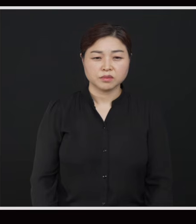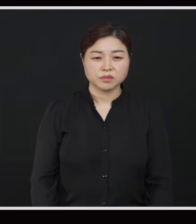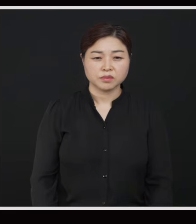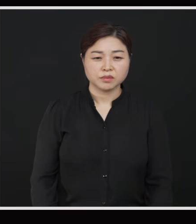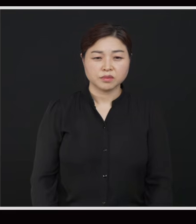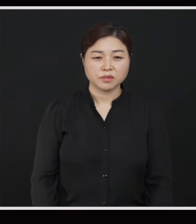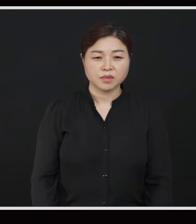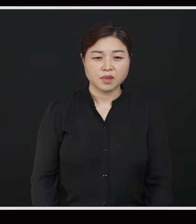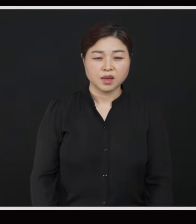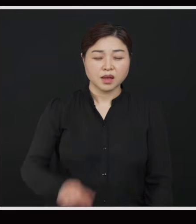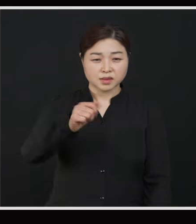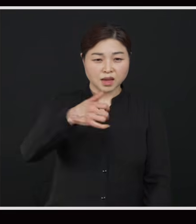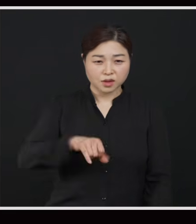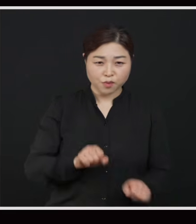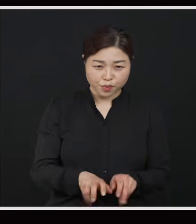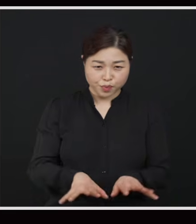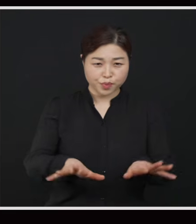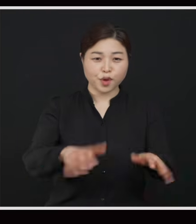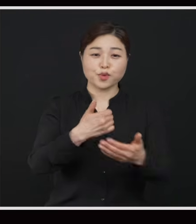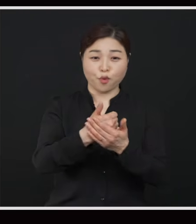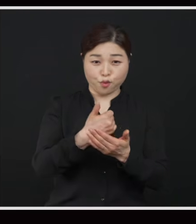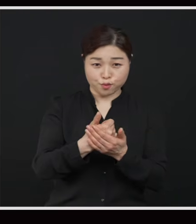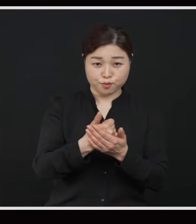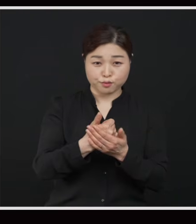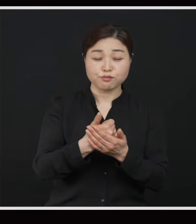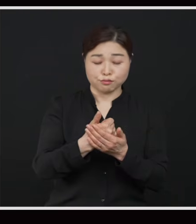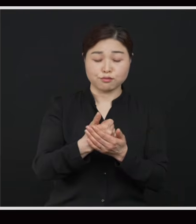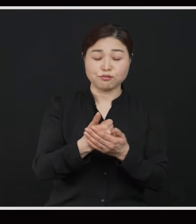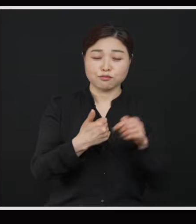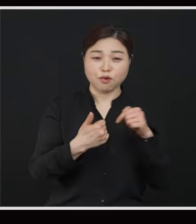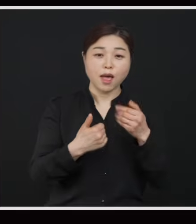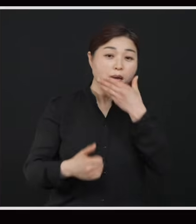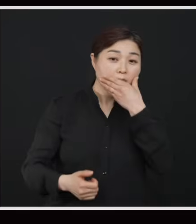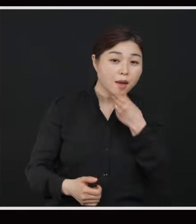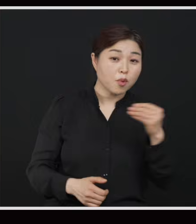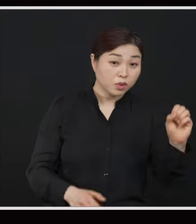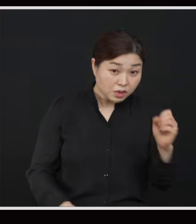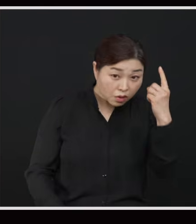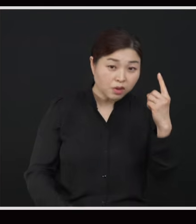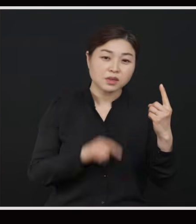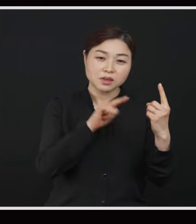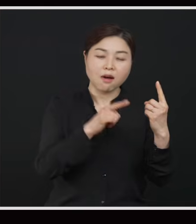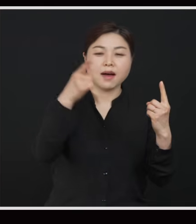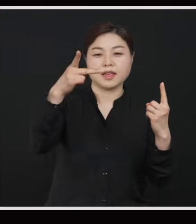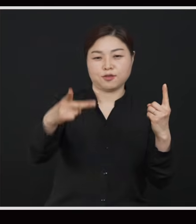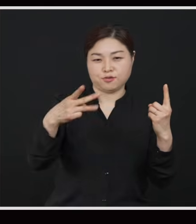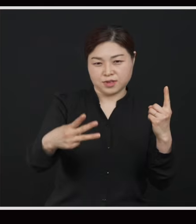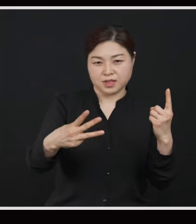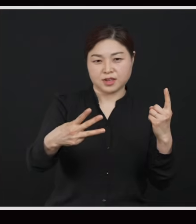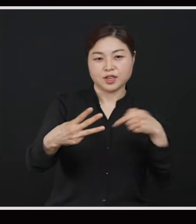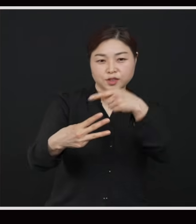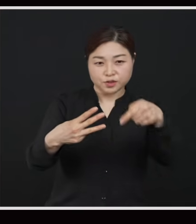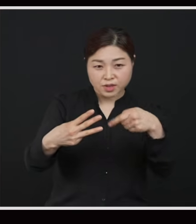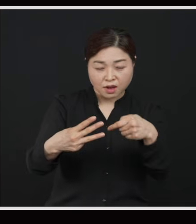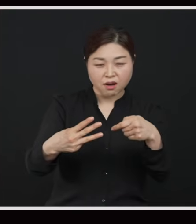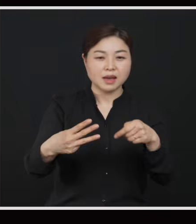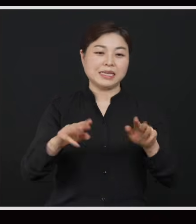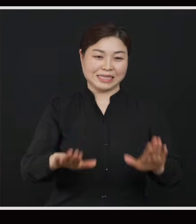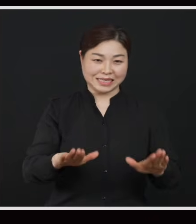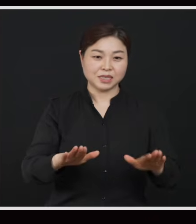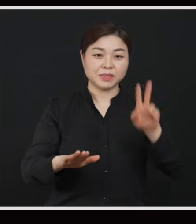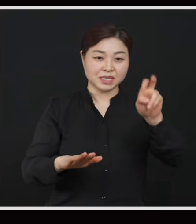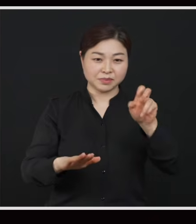결국 종족 번성에 도움이 됩니다만, 이 행복의 근원이 되는 이 세 가지